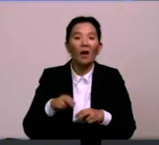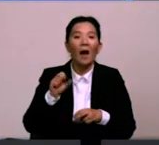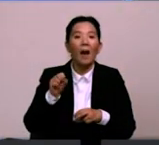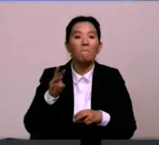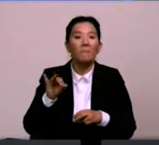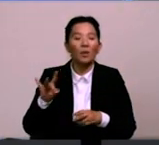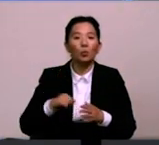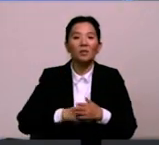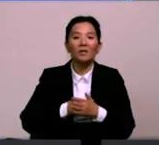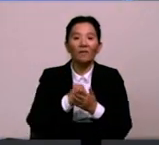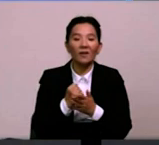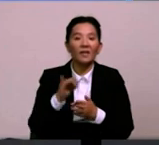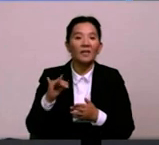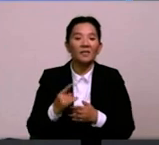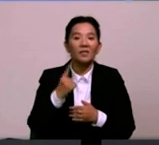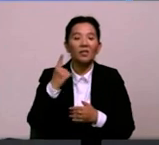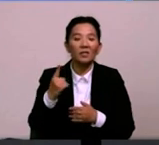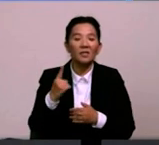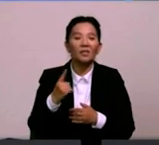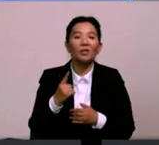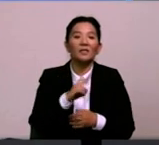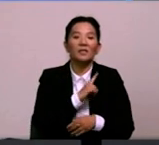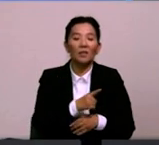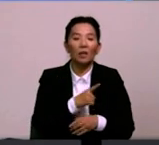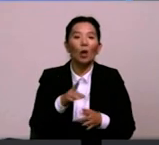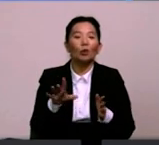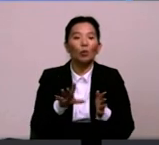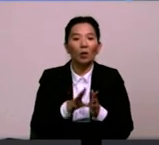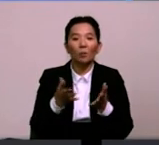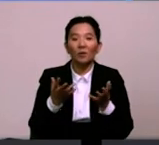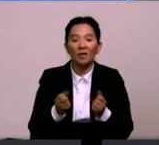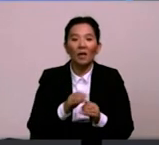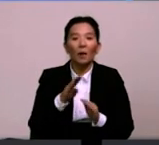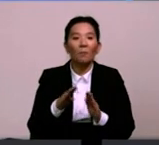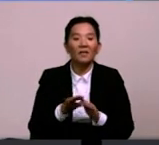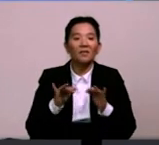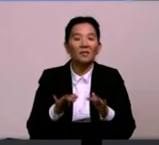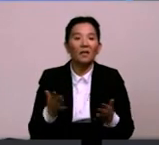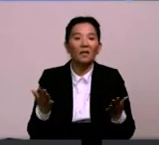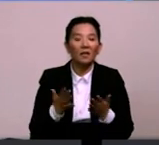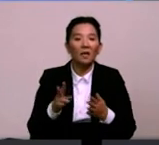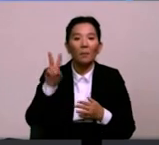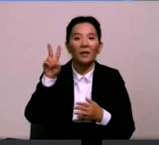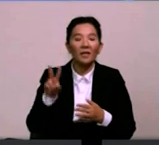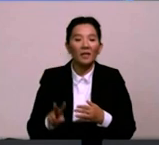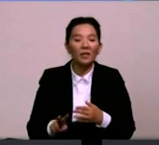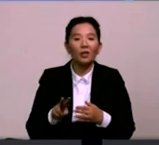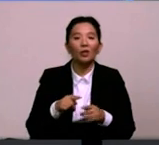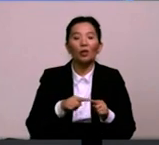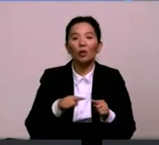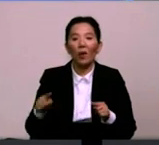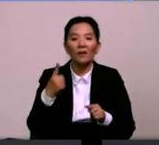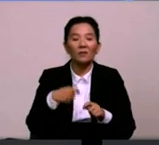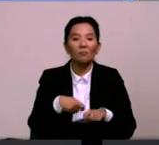установил, и за единицу силы тока принял ток, под действием которого параллельные проводники длиной 1